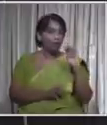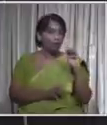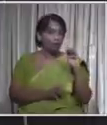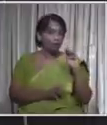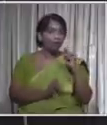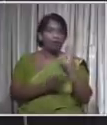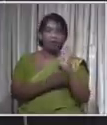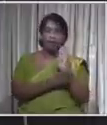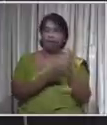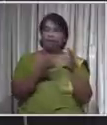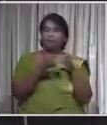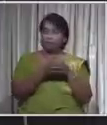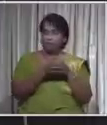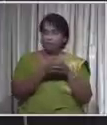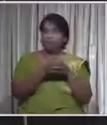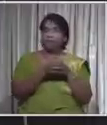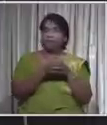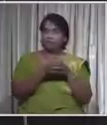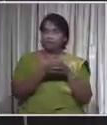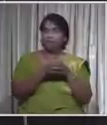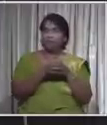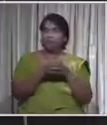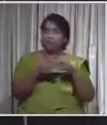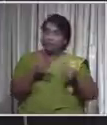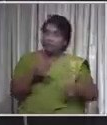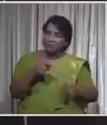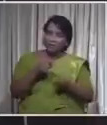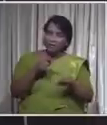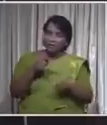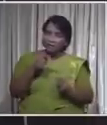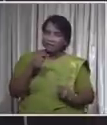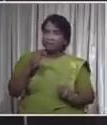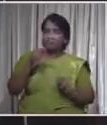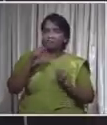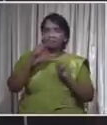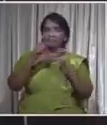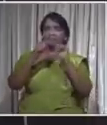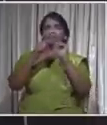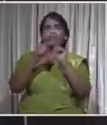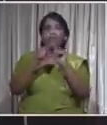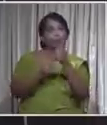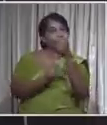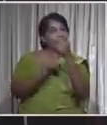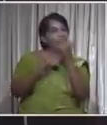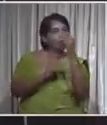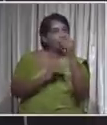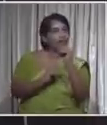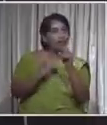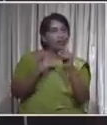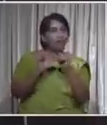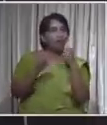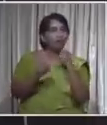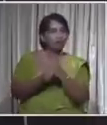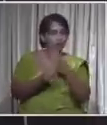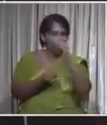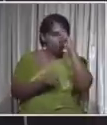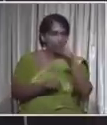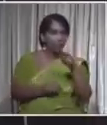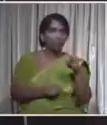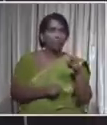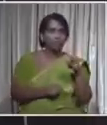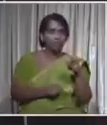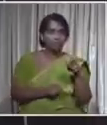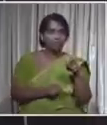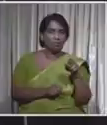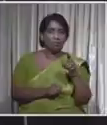ශ්‍රී ලංකා නිදහස් පක්ෂයේ පල්ලෙහක් දනකොල ගහින් ඉඳන් ආපු මිනිහෙක් හොඳට අනාවැකි කියන්න පුළුවන් මේ බන්දුල ගුණවර්ධන මහත්තයා